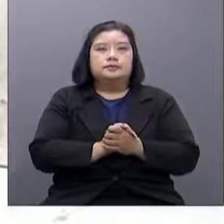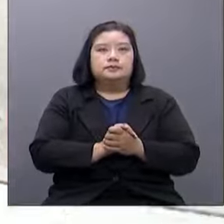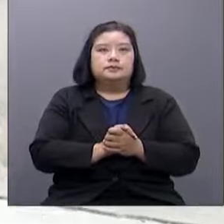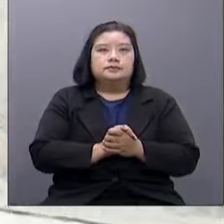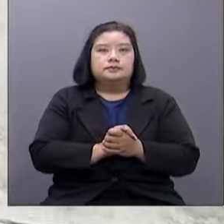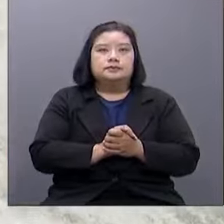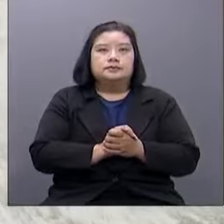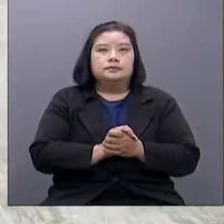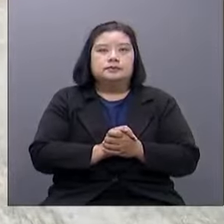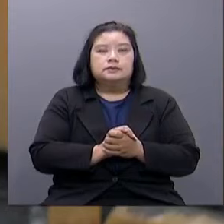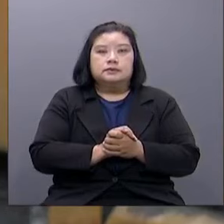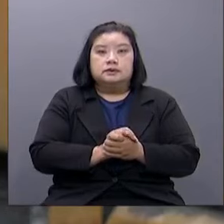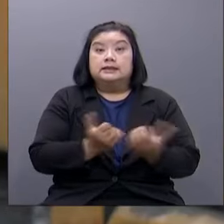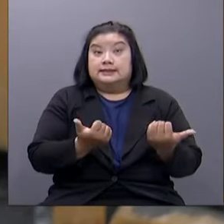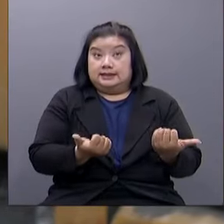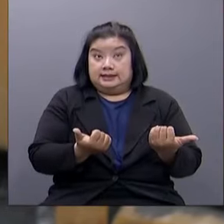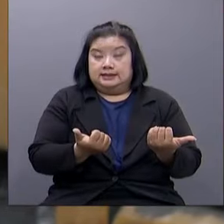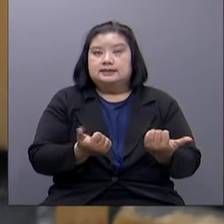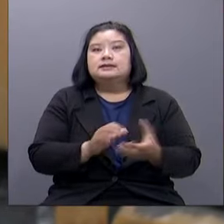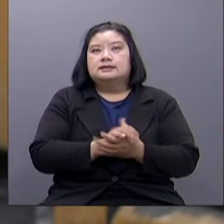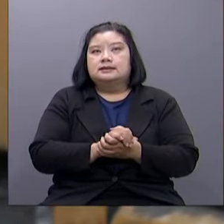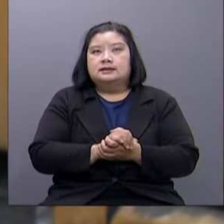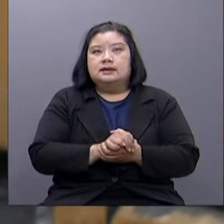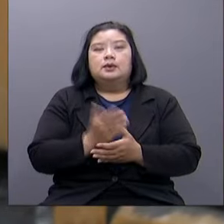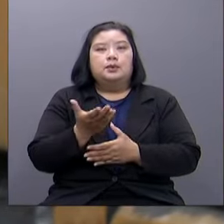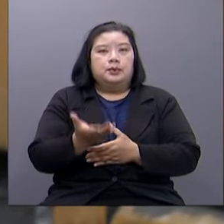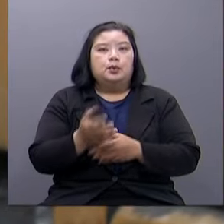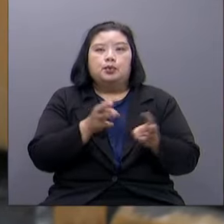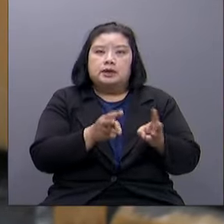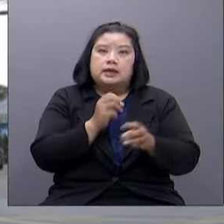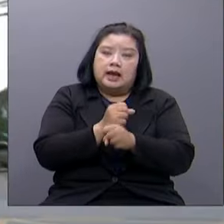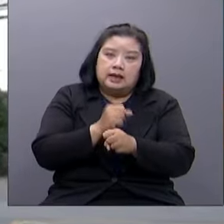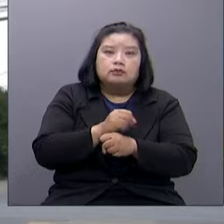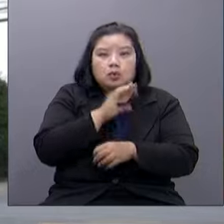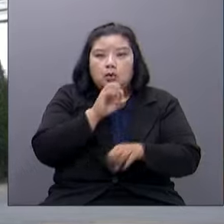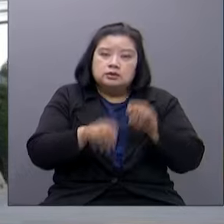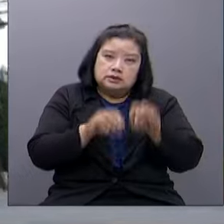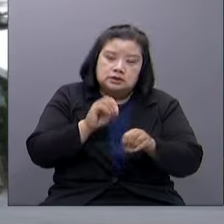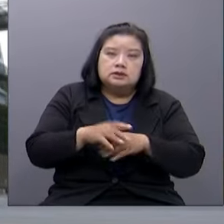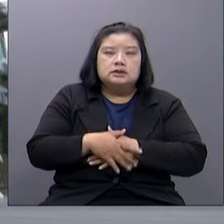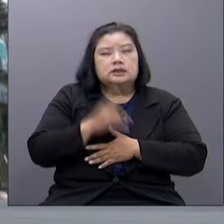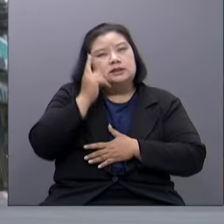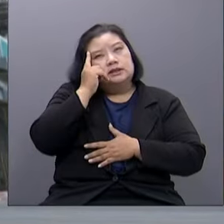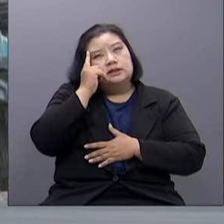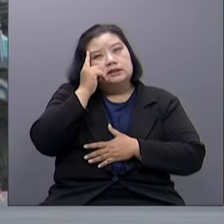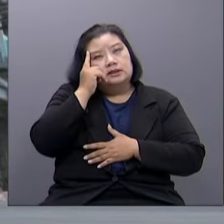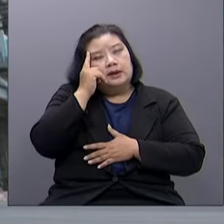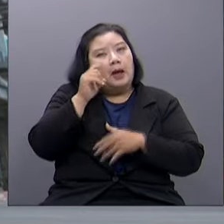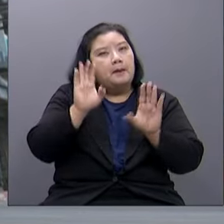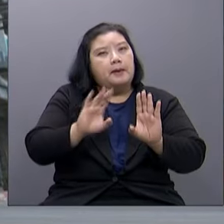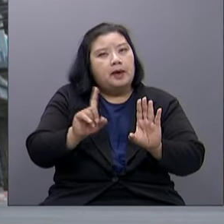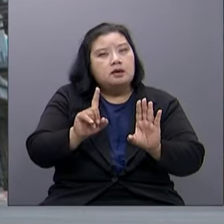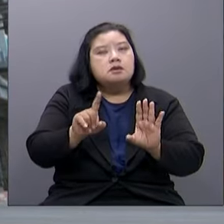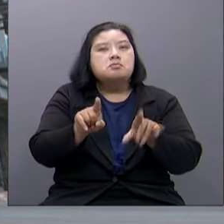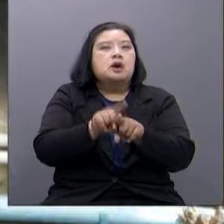ๆสำหรับทางเทศบาลเมืองแสนสุขเองนะคะก็เรื่องของการจัดการขยะเนี่ย มองผิวเผินมันก็จะเหมือนเป็นภารกิ